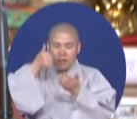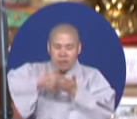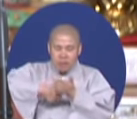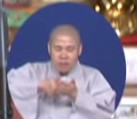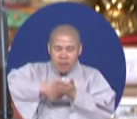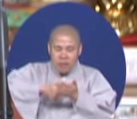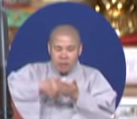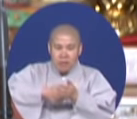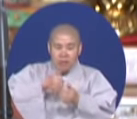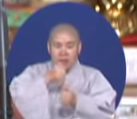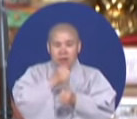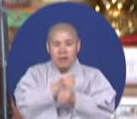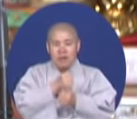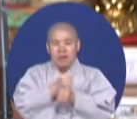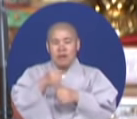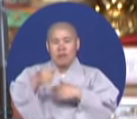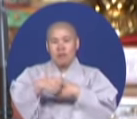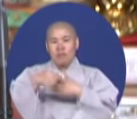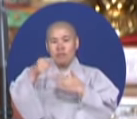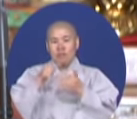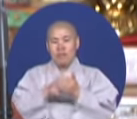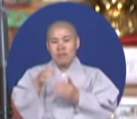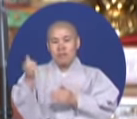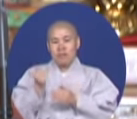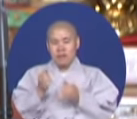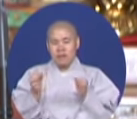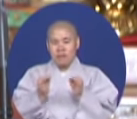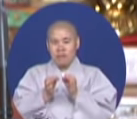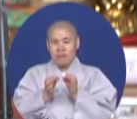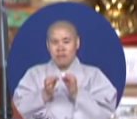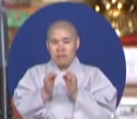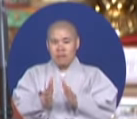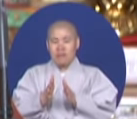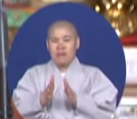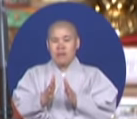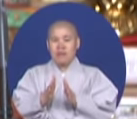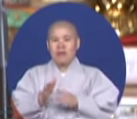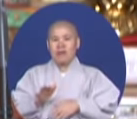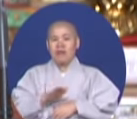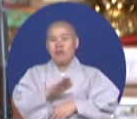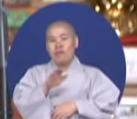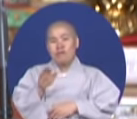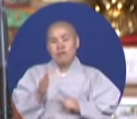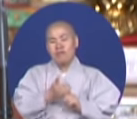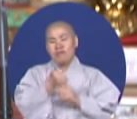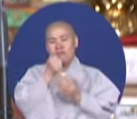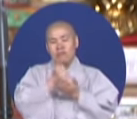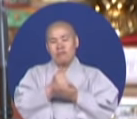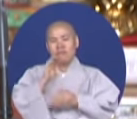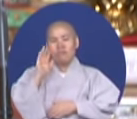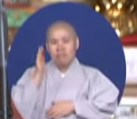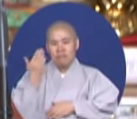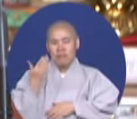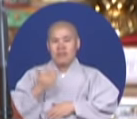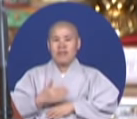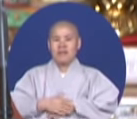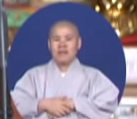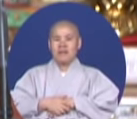딱 올리는 마음 내는 순간에 우리도 바로 성불하는 게 되는 거예요.